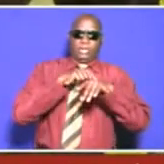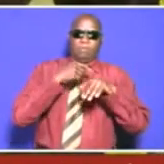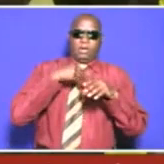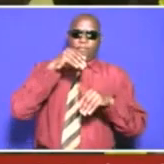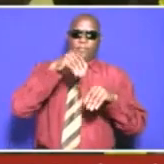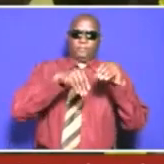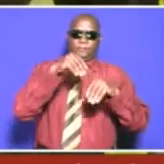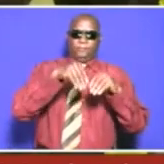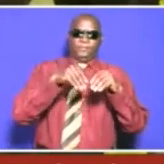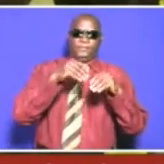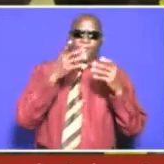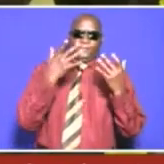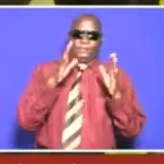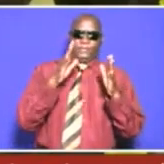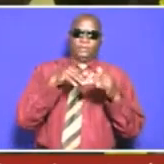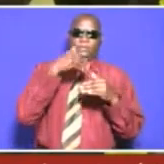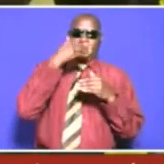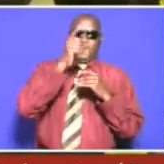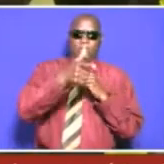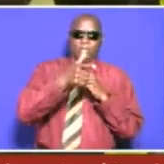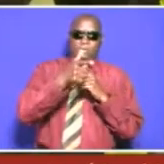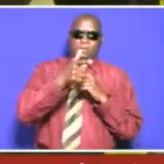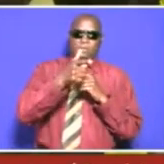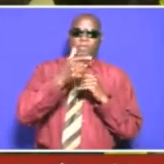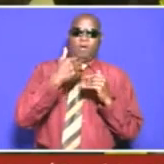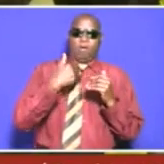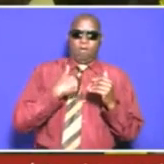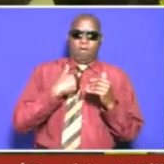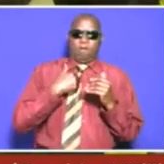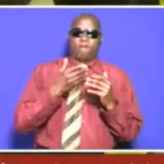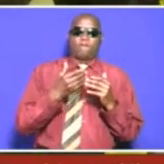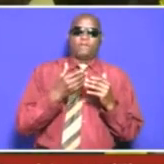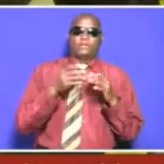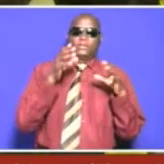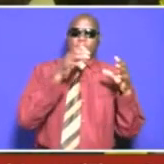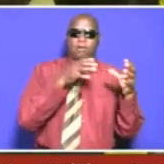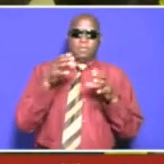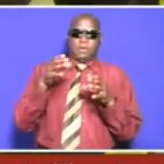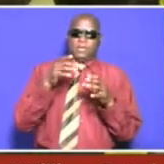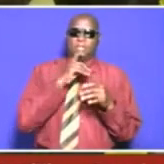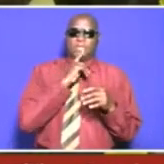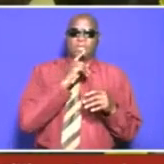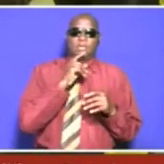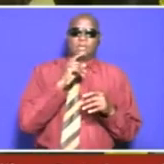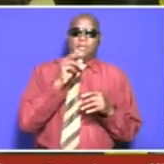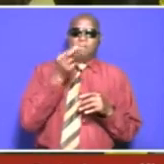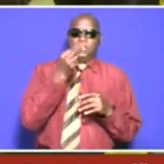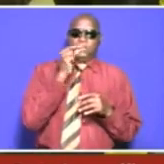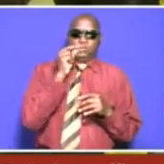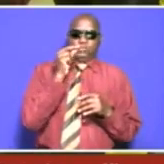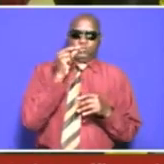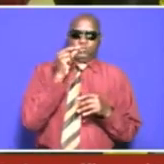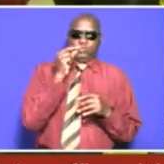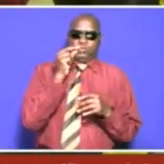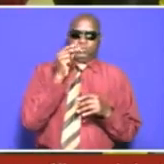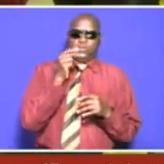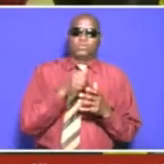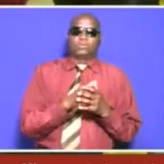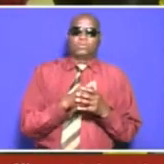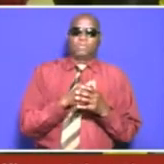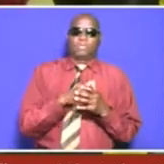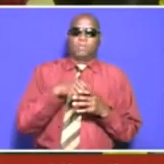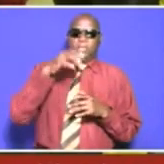na baadaye chama ikawa wale watu walikuwa naita ati chama ni matatu. Ya kukutoa pale, kukufikisha